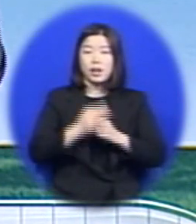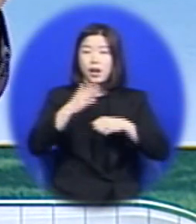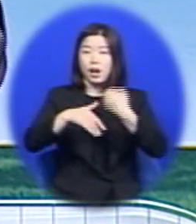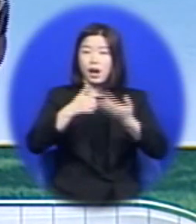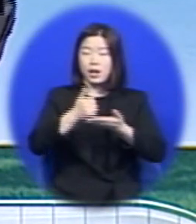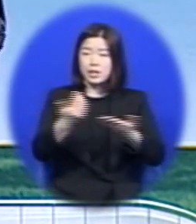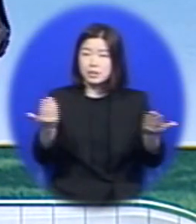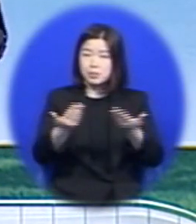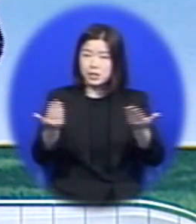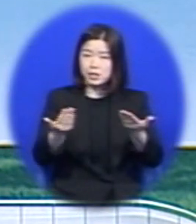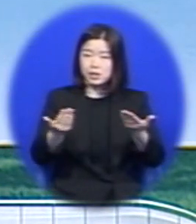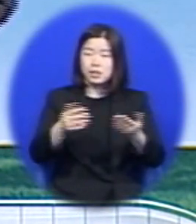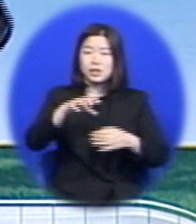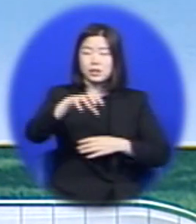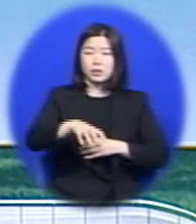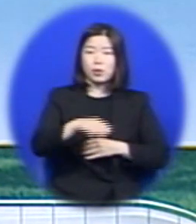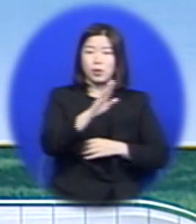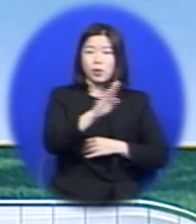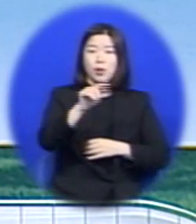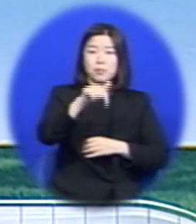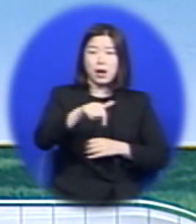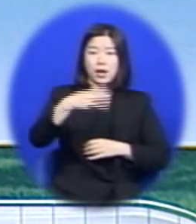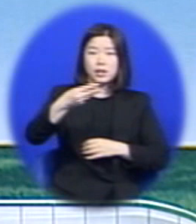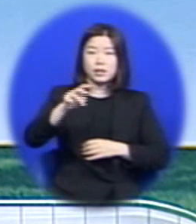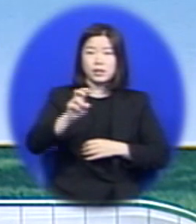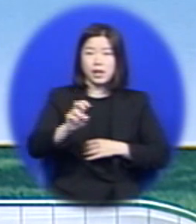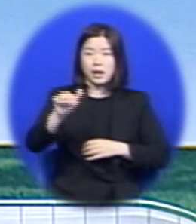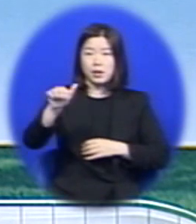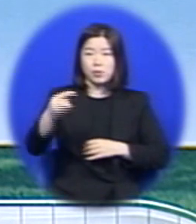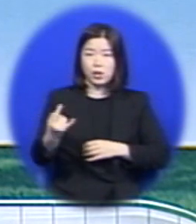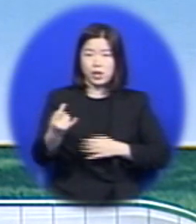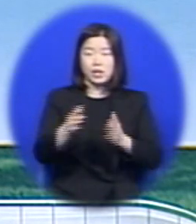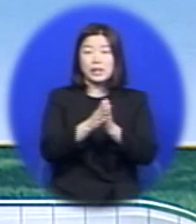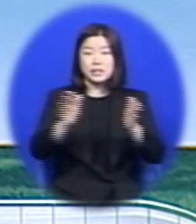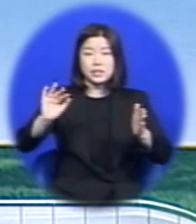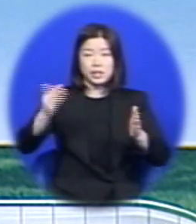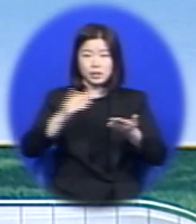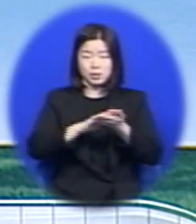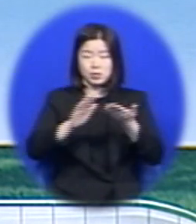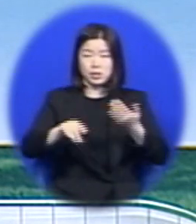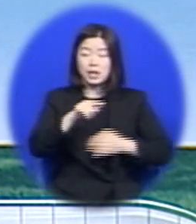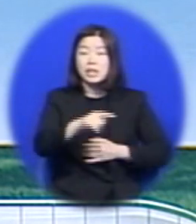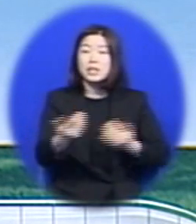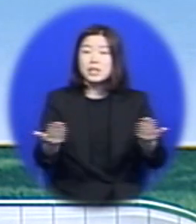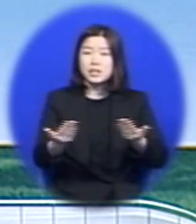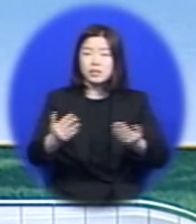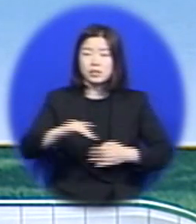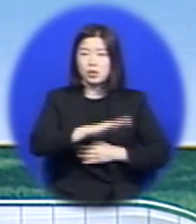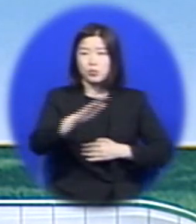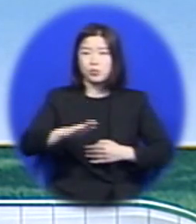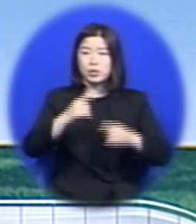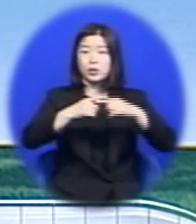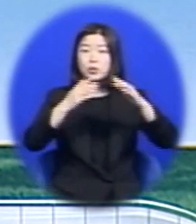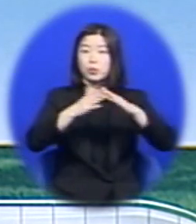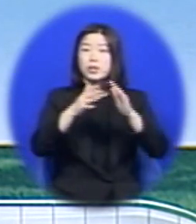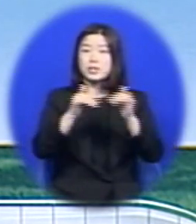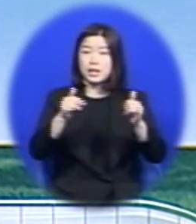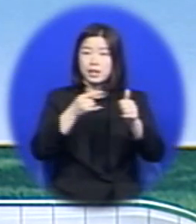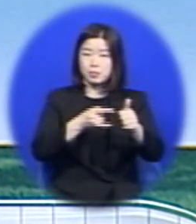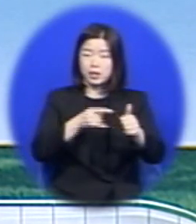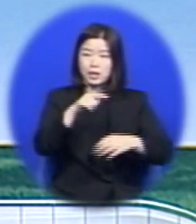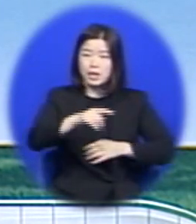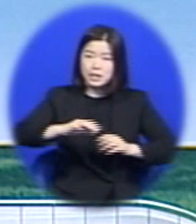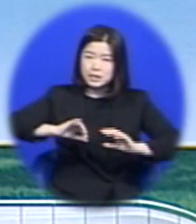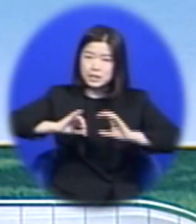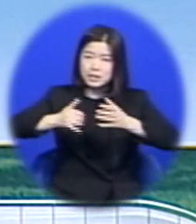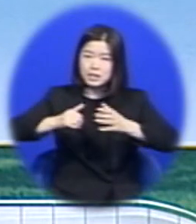하나님의 일터 박람회가 이제 시작이 됩니다. 이 일은 우리 교우들에게 이